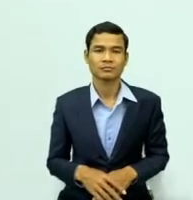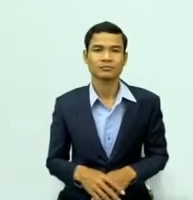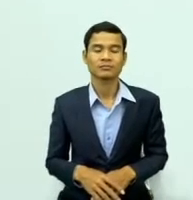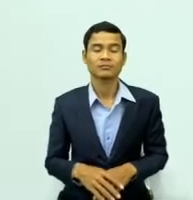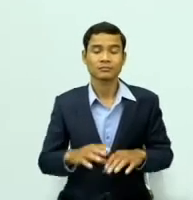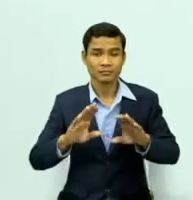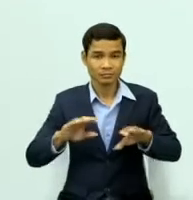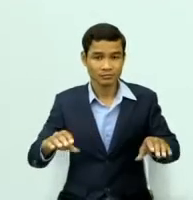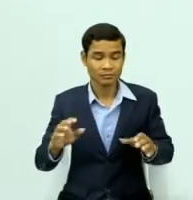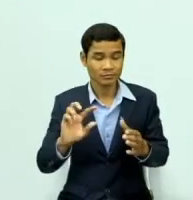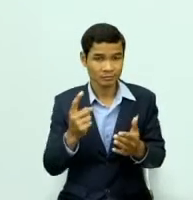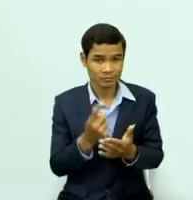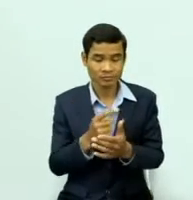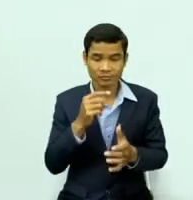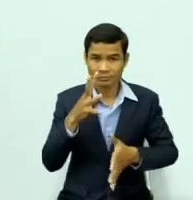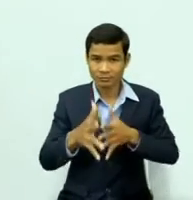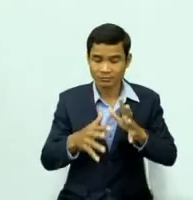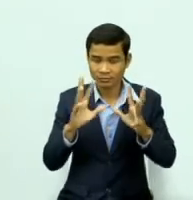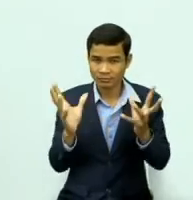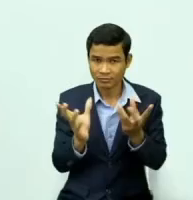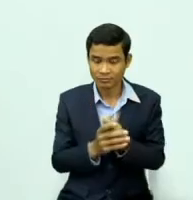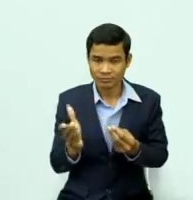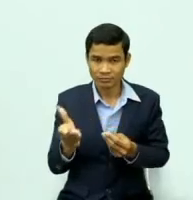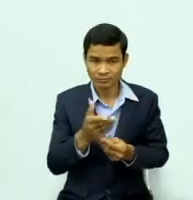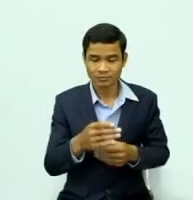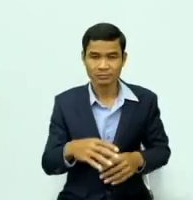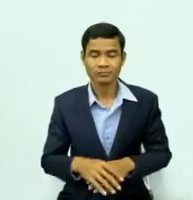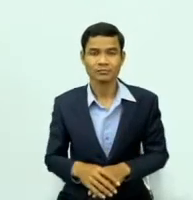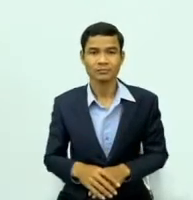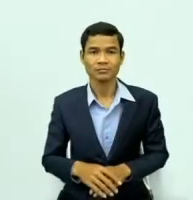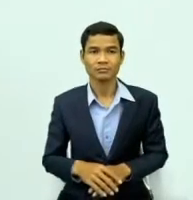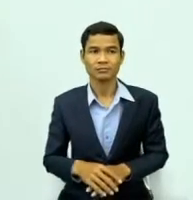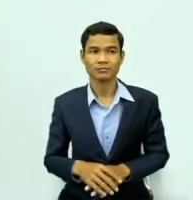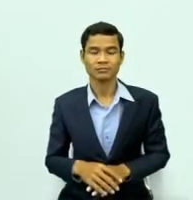làm bà ai con chờ rút an tình ạc nè